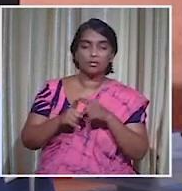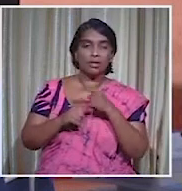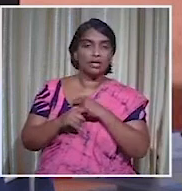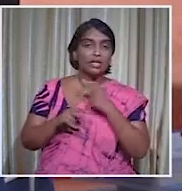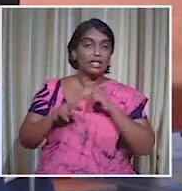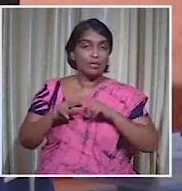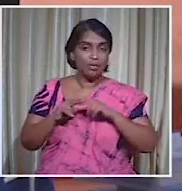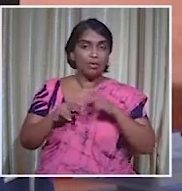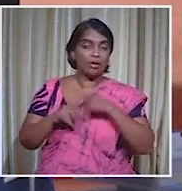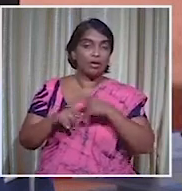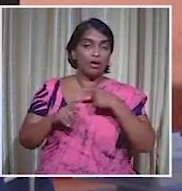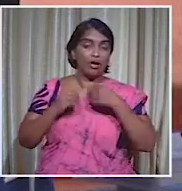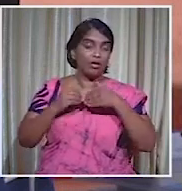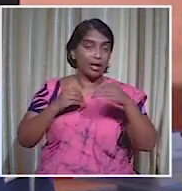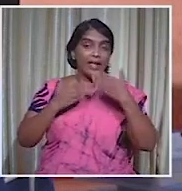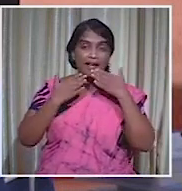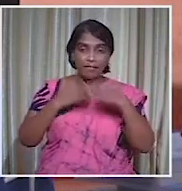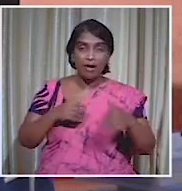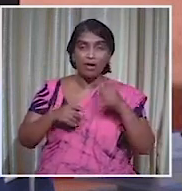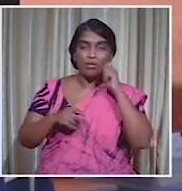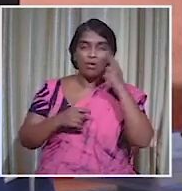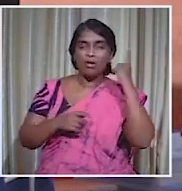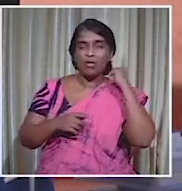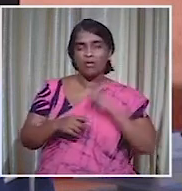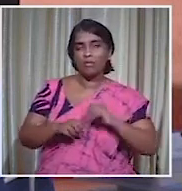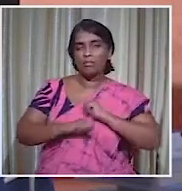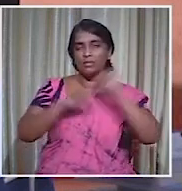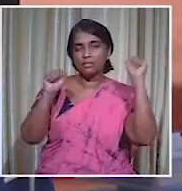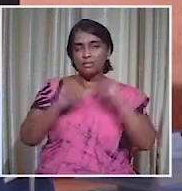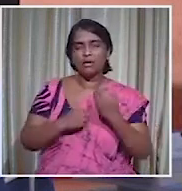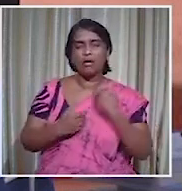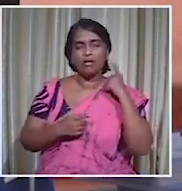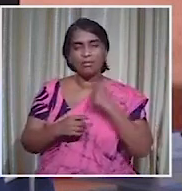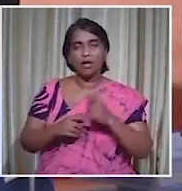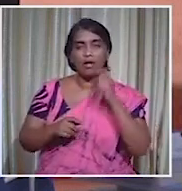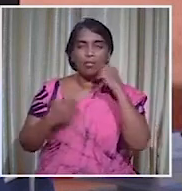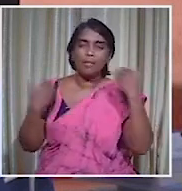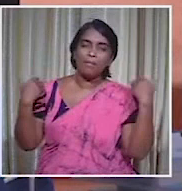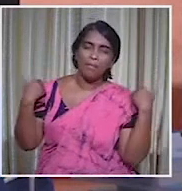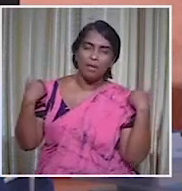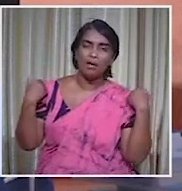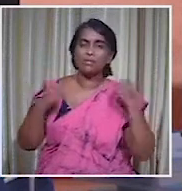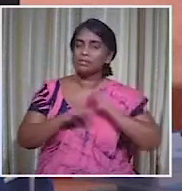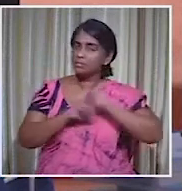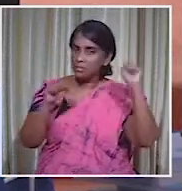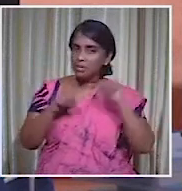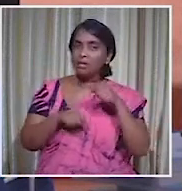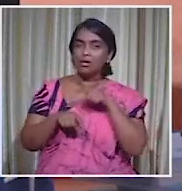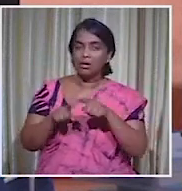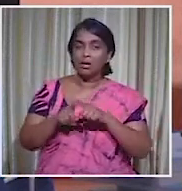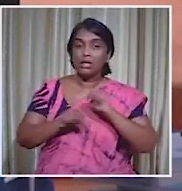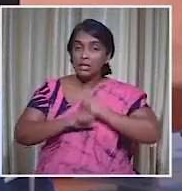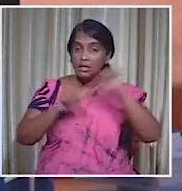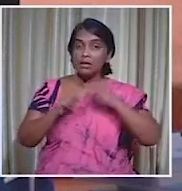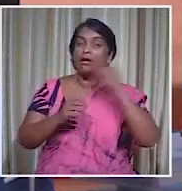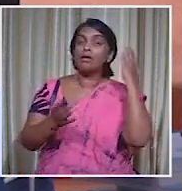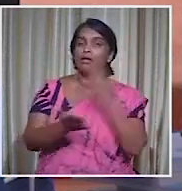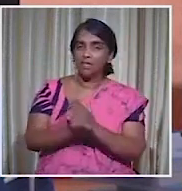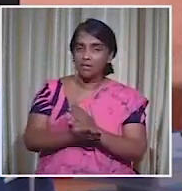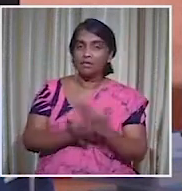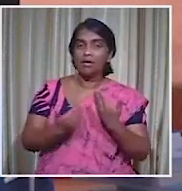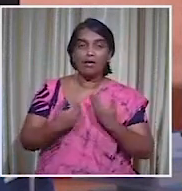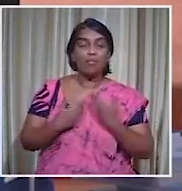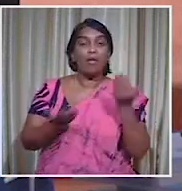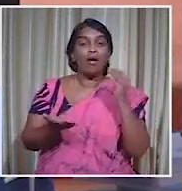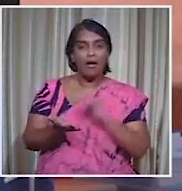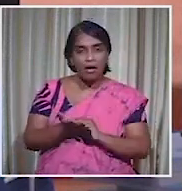එතකොට අවුරුද්ද ඊස්ටර් සන්ඩේ එනකොට මිනිස්සුන්ට කම්මැලි වෙයි මේ උද්ඝෝෂණ කරන්න මිනිස්සු මහන්සි වෙයි උද්ඝෝෂණ කරන්න එතකොට මේ උද්ඝෝෂණ ටික නවති අපිට මේ